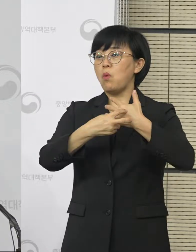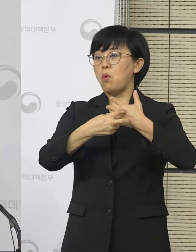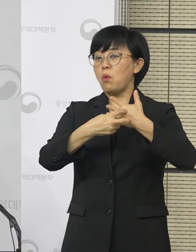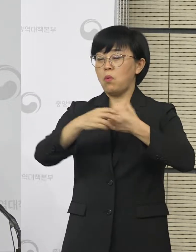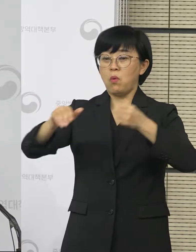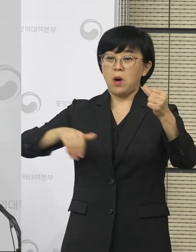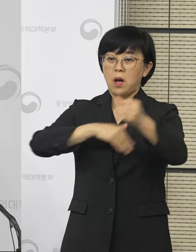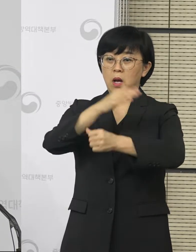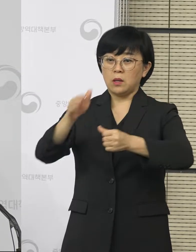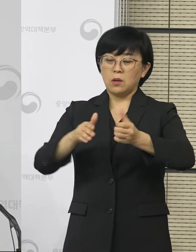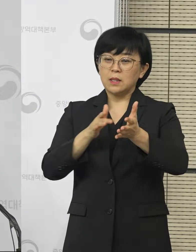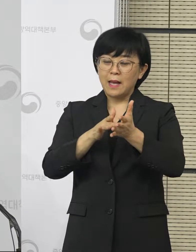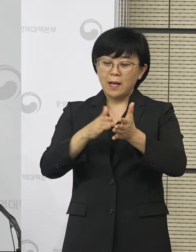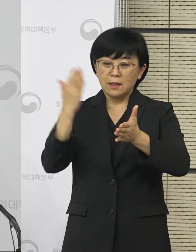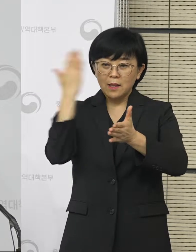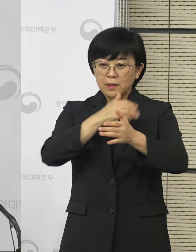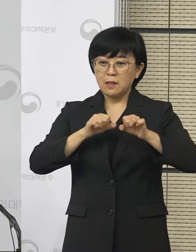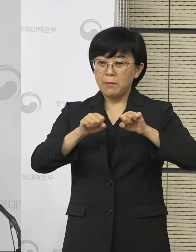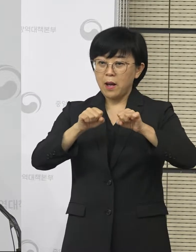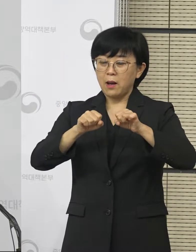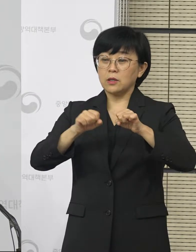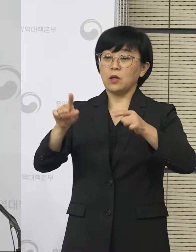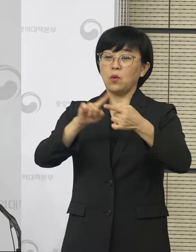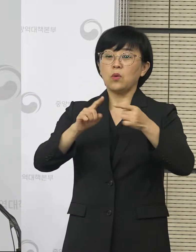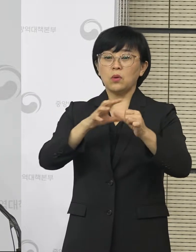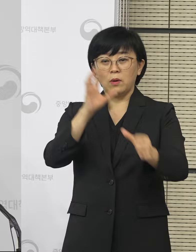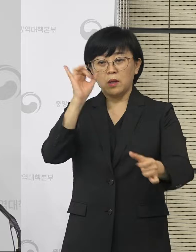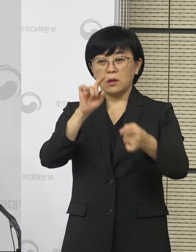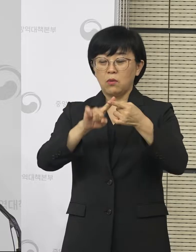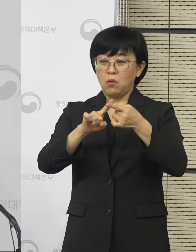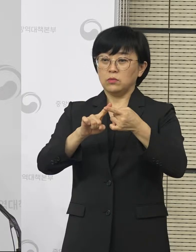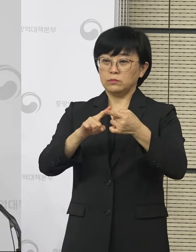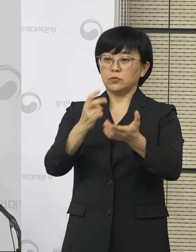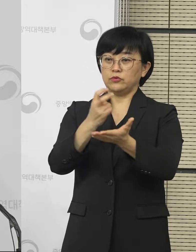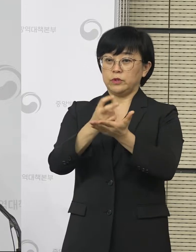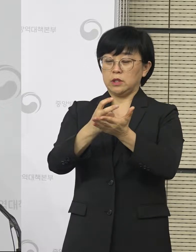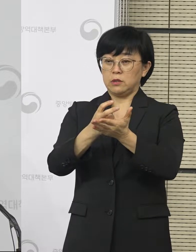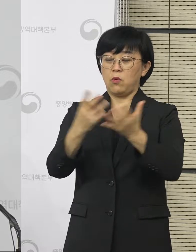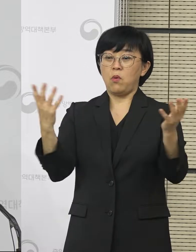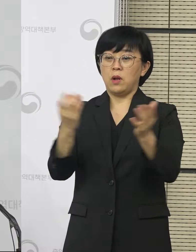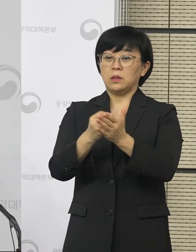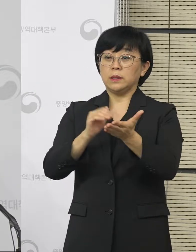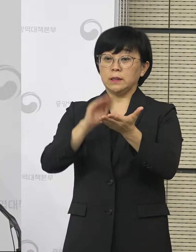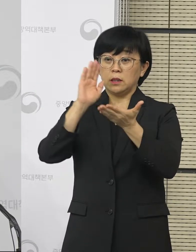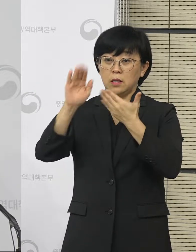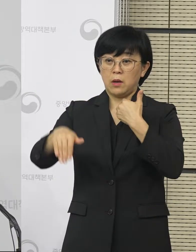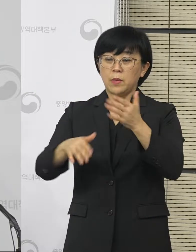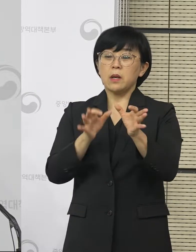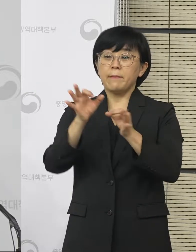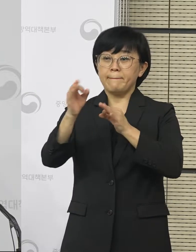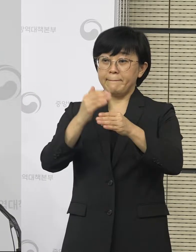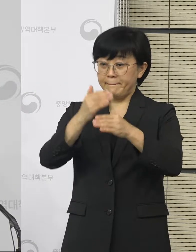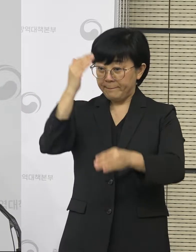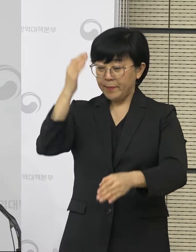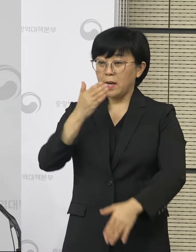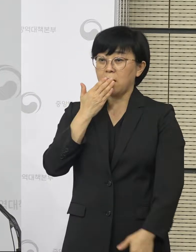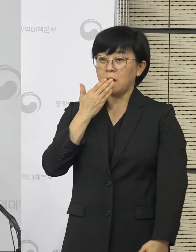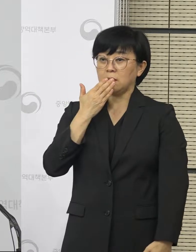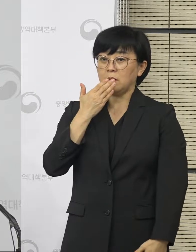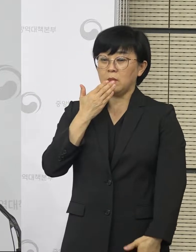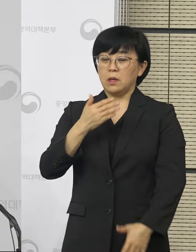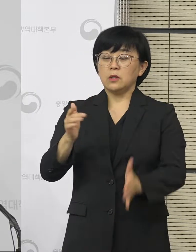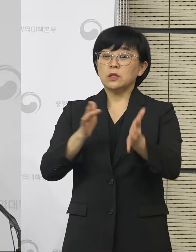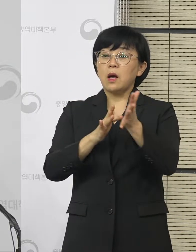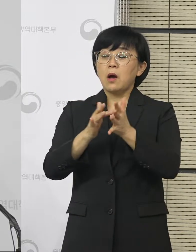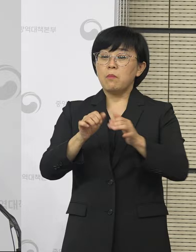관할 보건소가 환경 소독 명령과 해제 조치를 하고 있으며 적절한 소독 조치가 완료된 후에는 영업 재개가